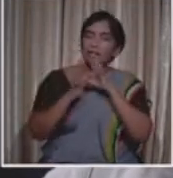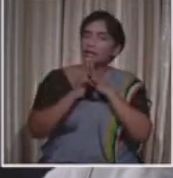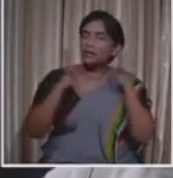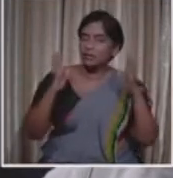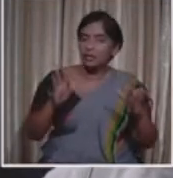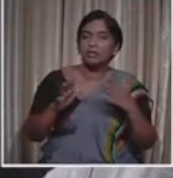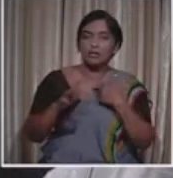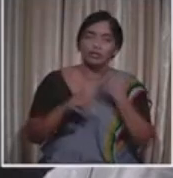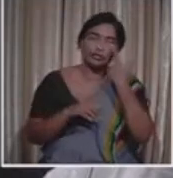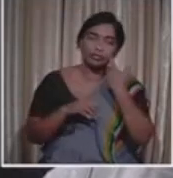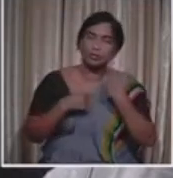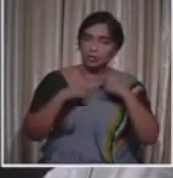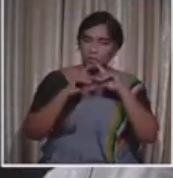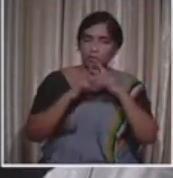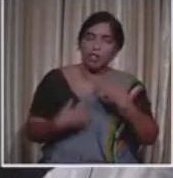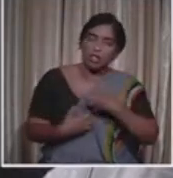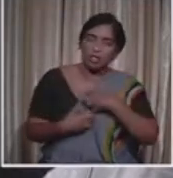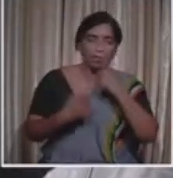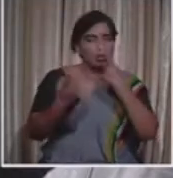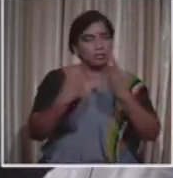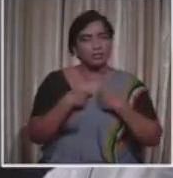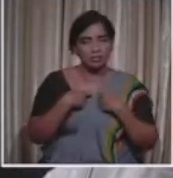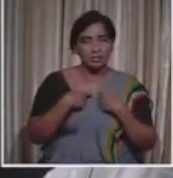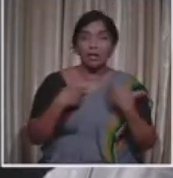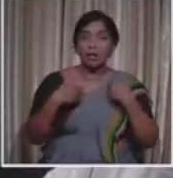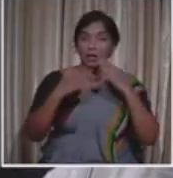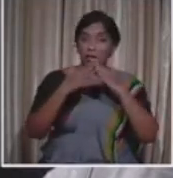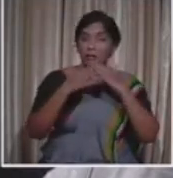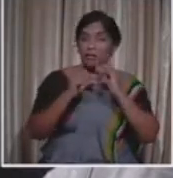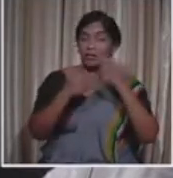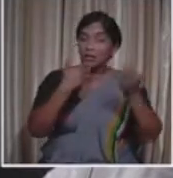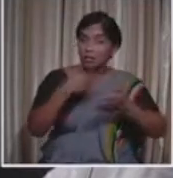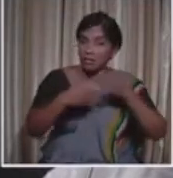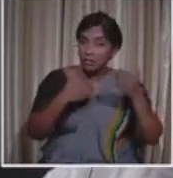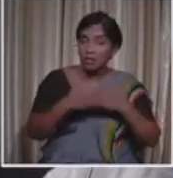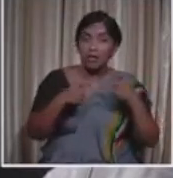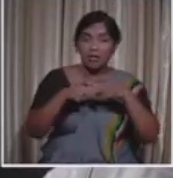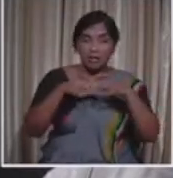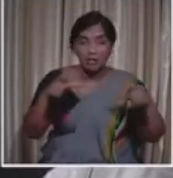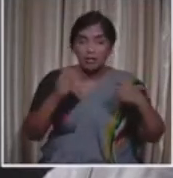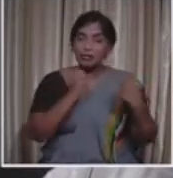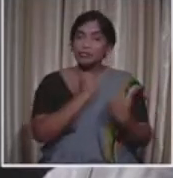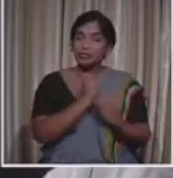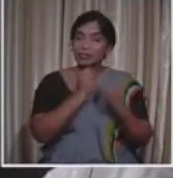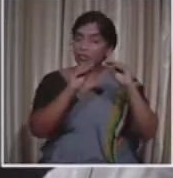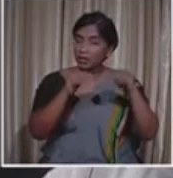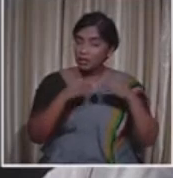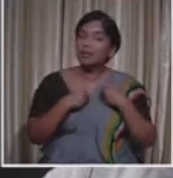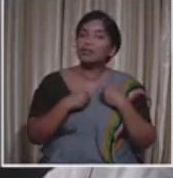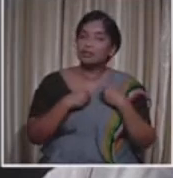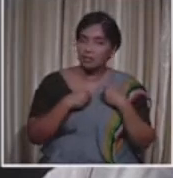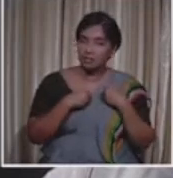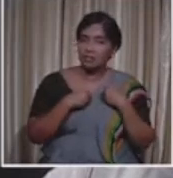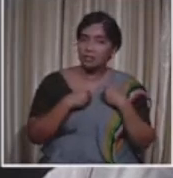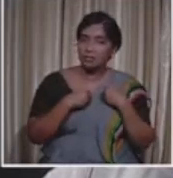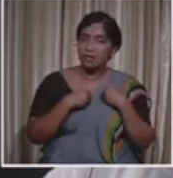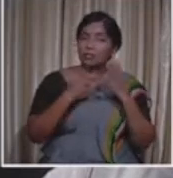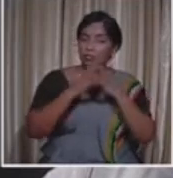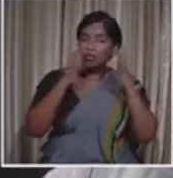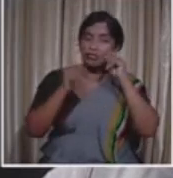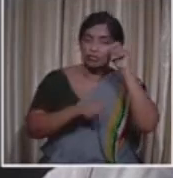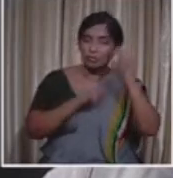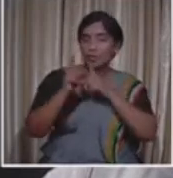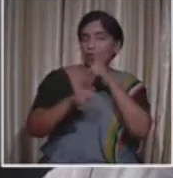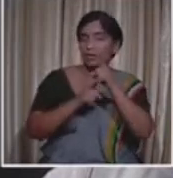පිරිසක් කනගාටු ප්‍රකාශ කළා. අපිට දුක ප්‍රකාශ කළා. අපේ ගෙවල් දොරවල් හදන්න ගඩොලකින් හරි ආධාර උපකාර කරන්නයි කියලා විශාල පිරිසක්